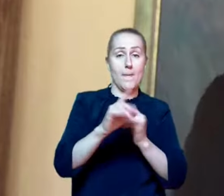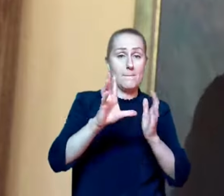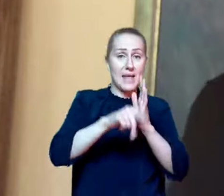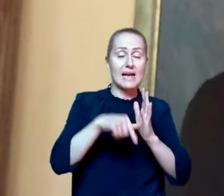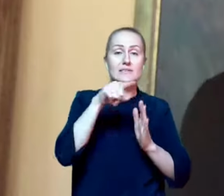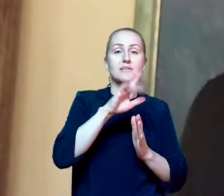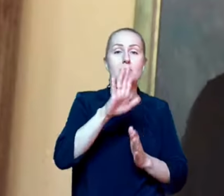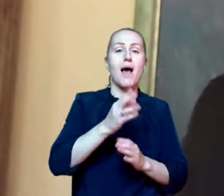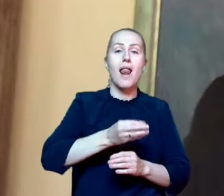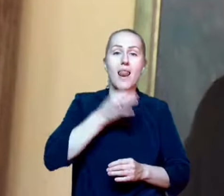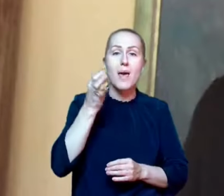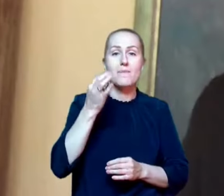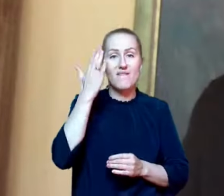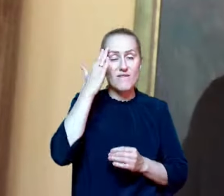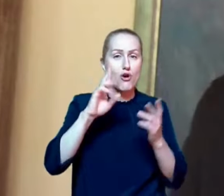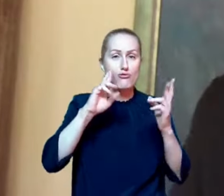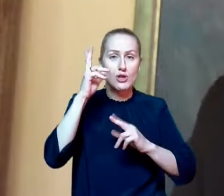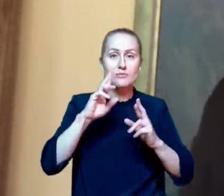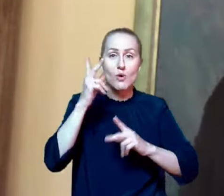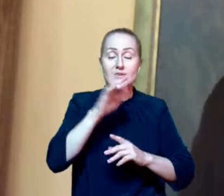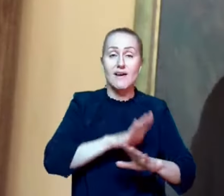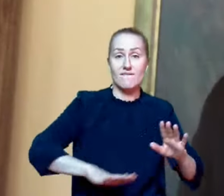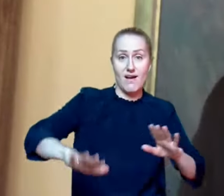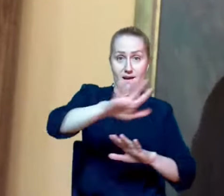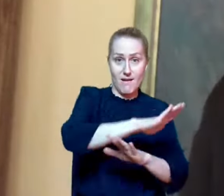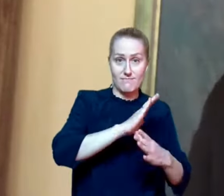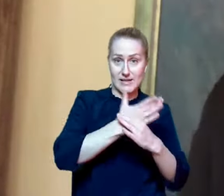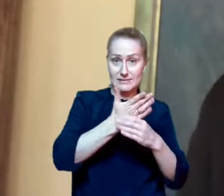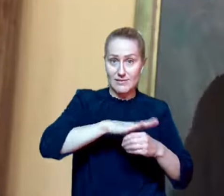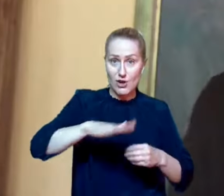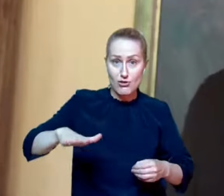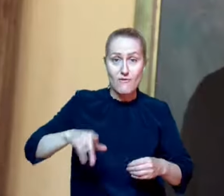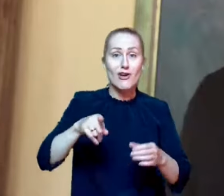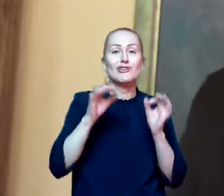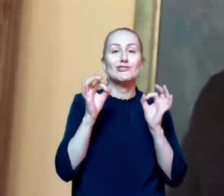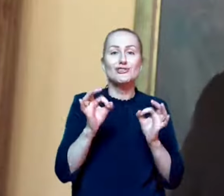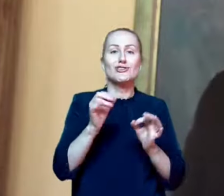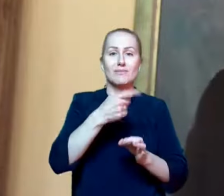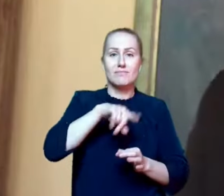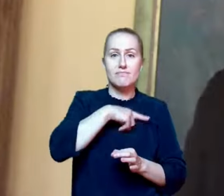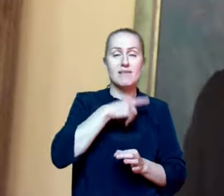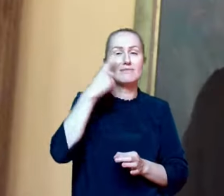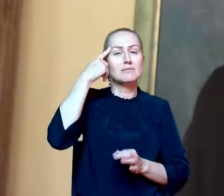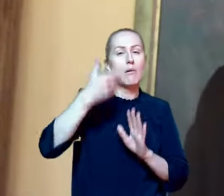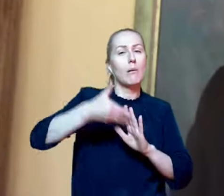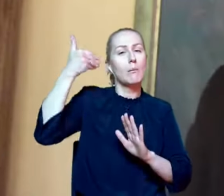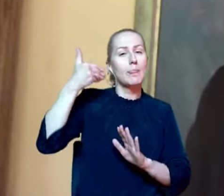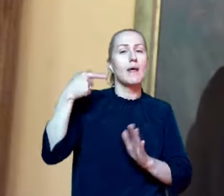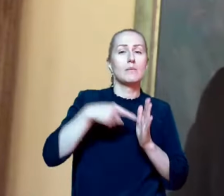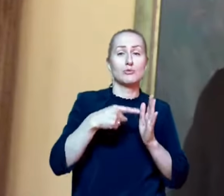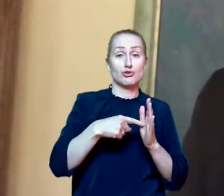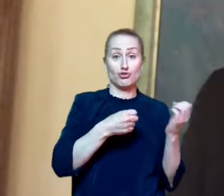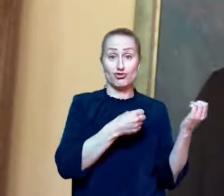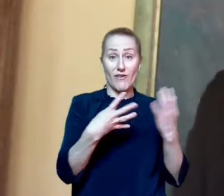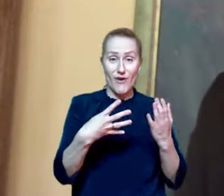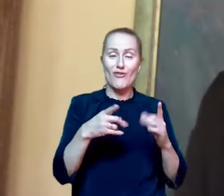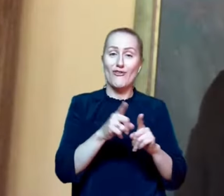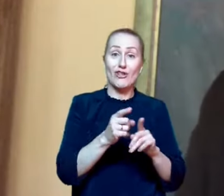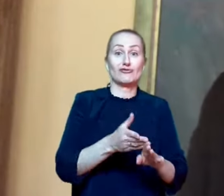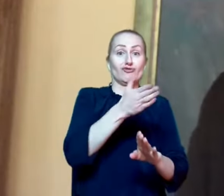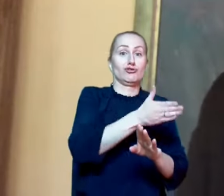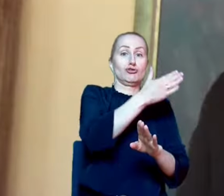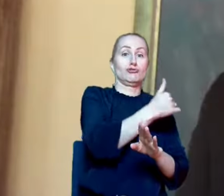lepiej rozpoznawalne na arenie międzynarodowej. Dzisiaj wspominamy 9. i